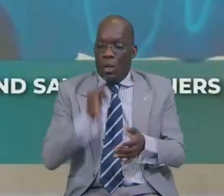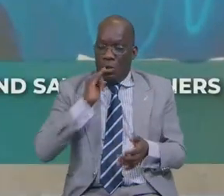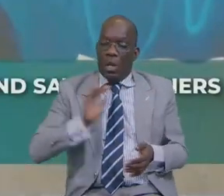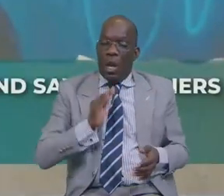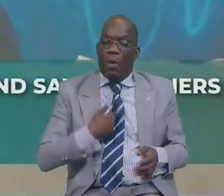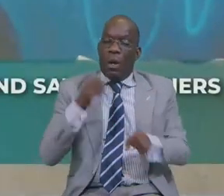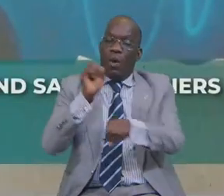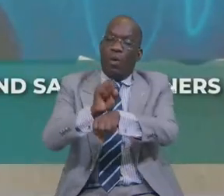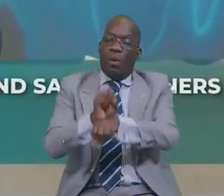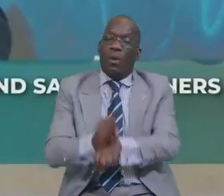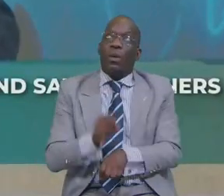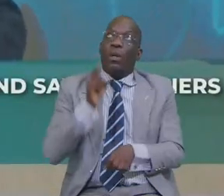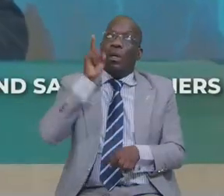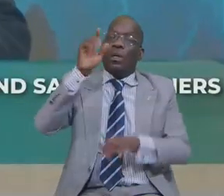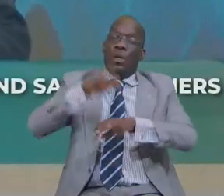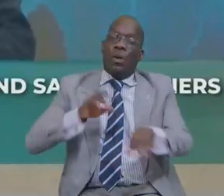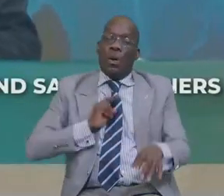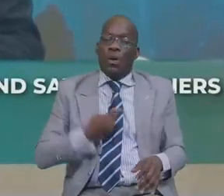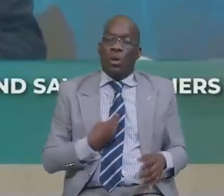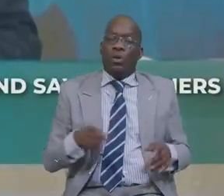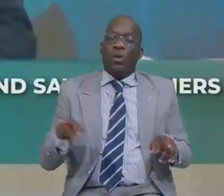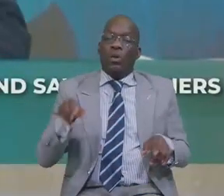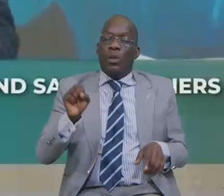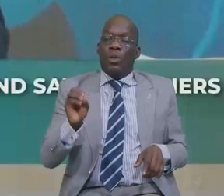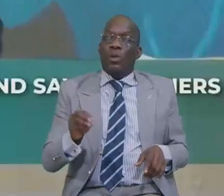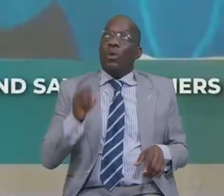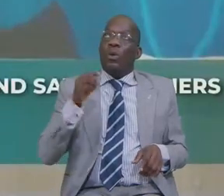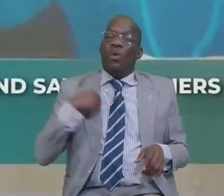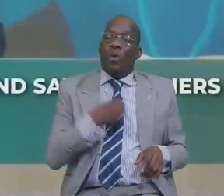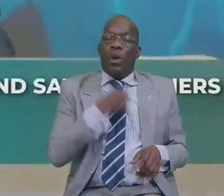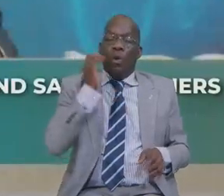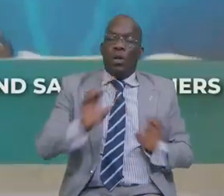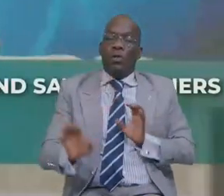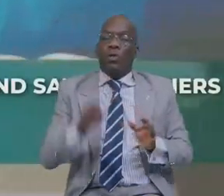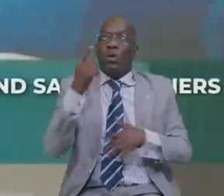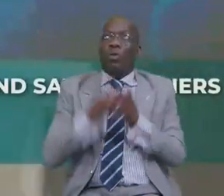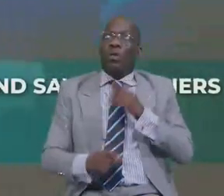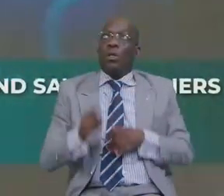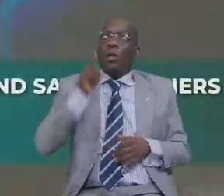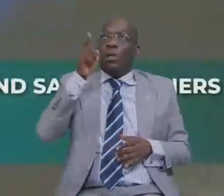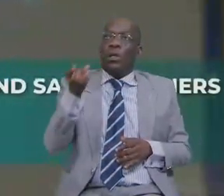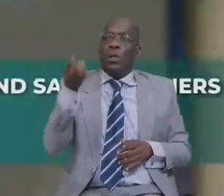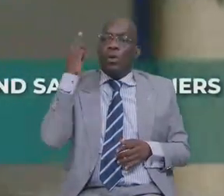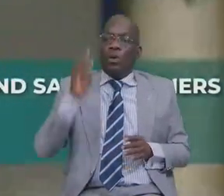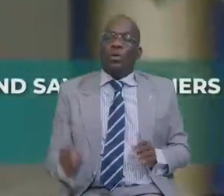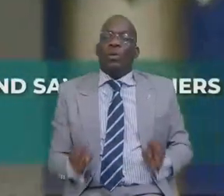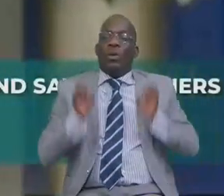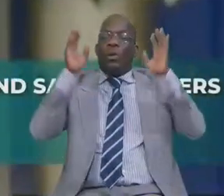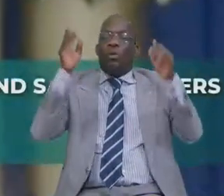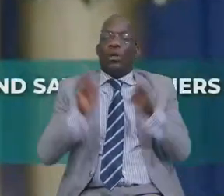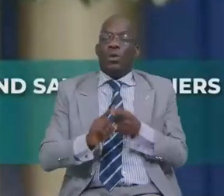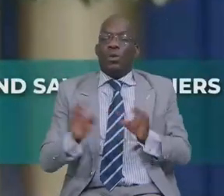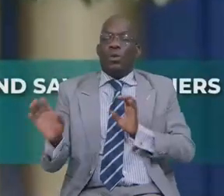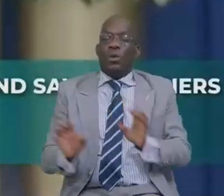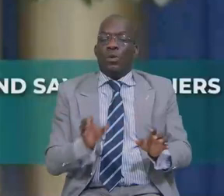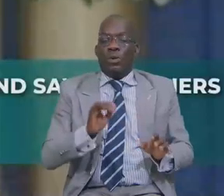Il nous a appelés pour que nous puissions faire ce à quoi il était engagé à faire. Jean